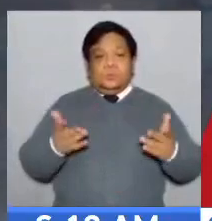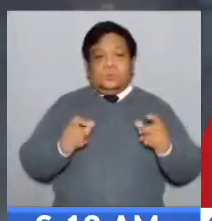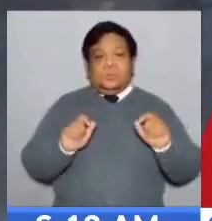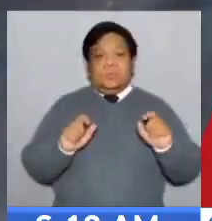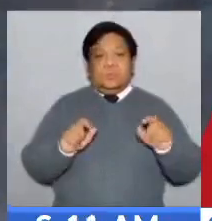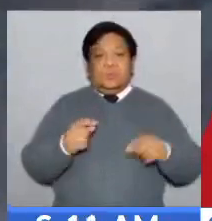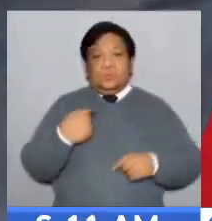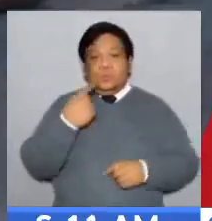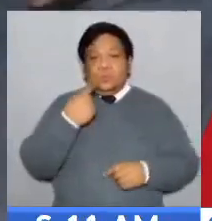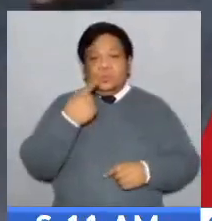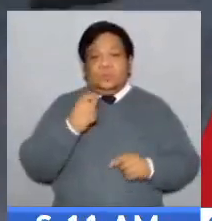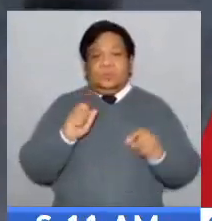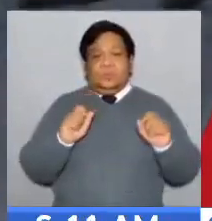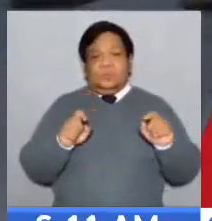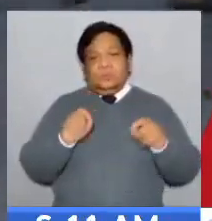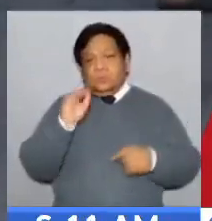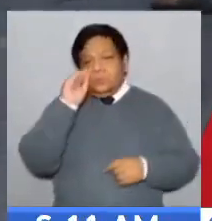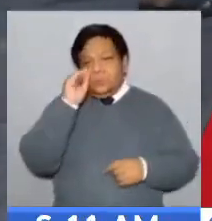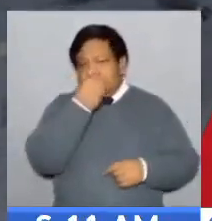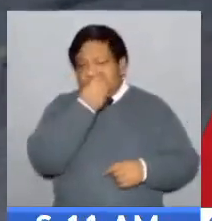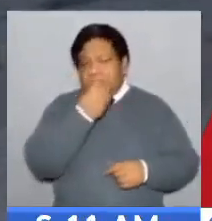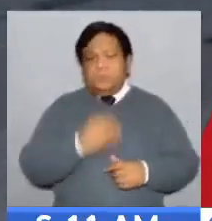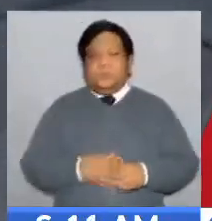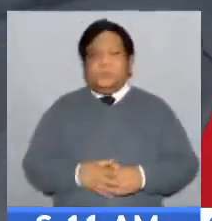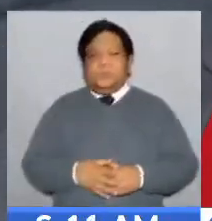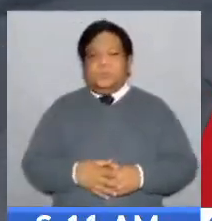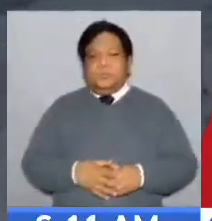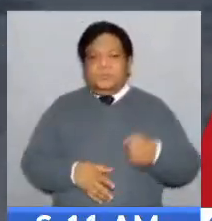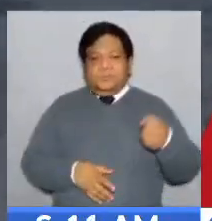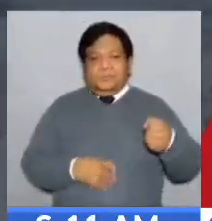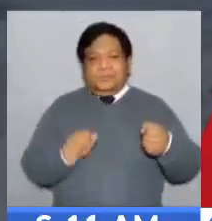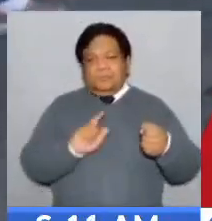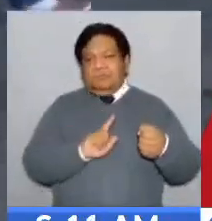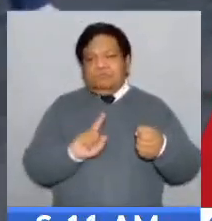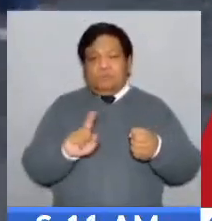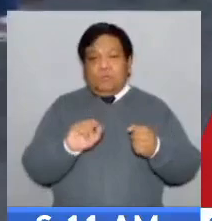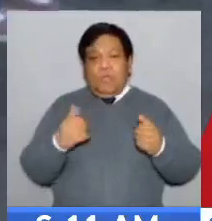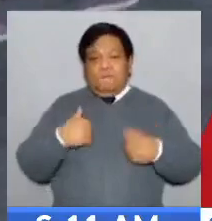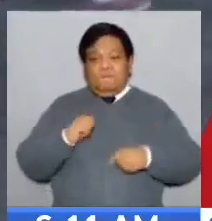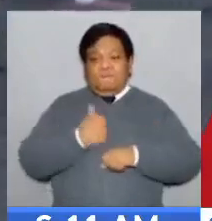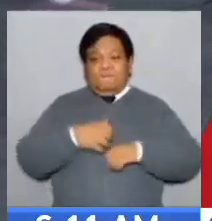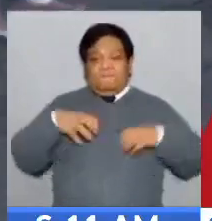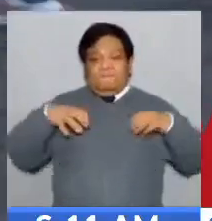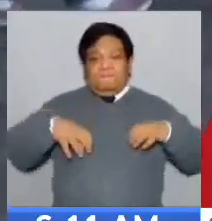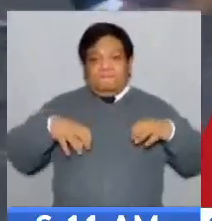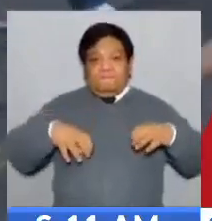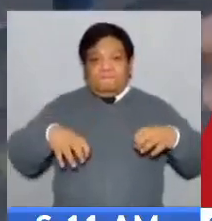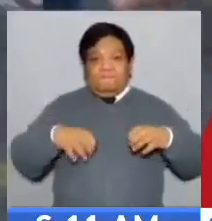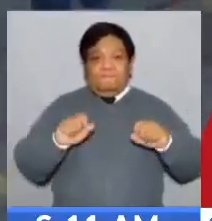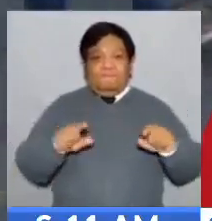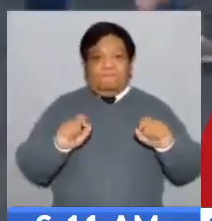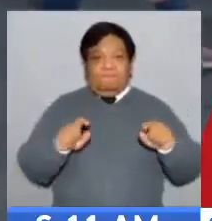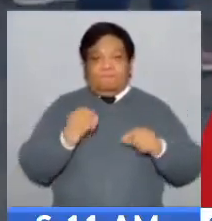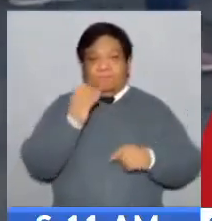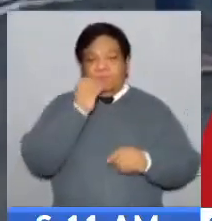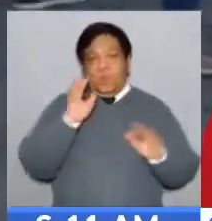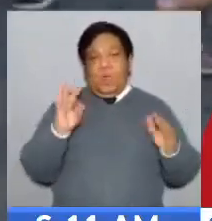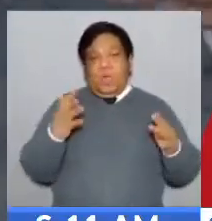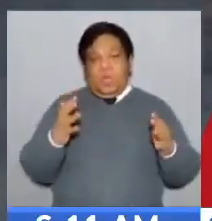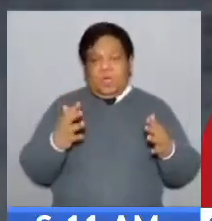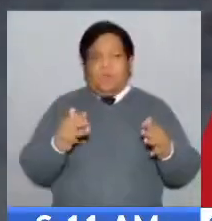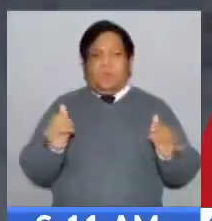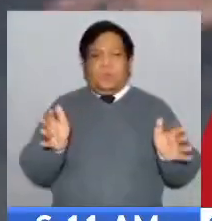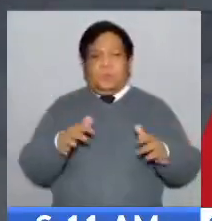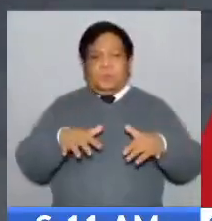mga bulaklak, hawak-hawak ho nila sa kanilang mga kamay. Wala ho dito yung ibang mga nagtitinda dati ng mga pagkain. Kaya maluwag ho itong mismong